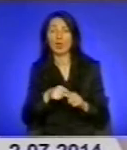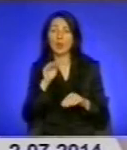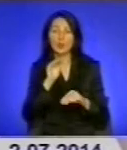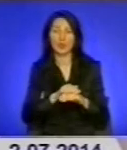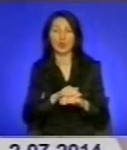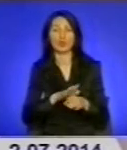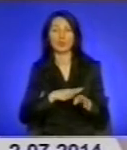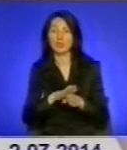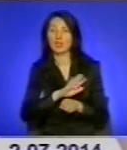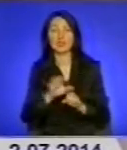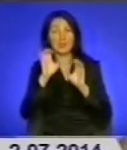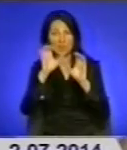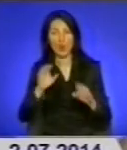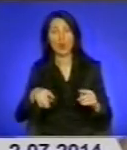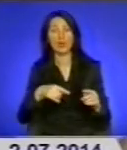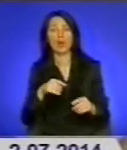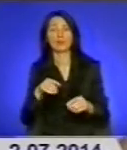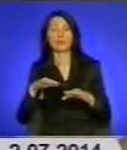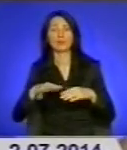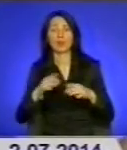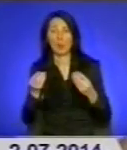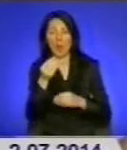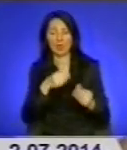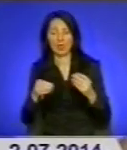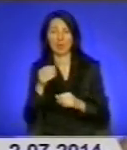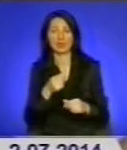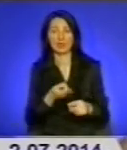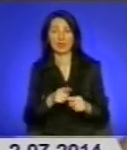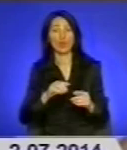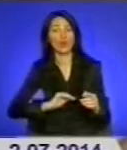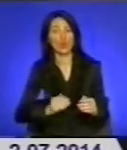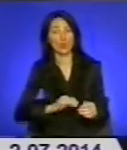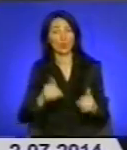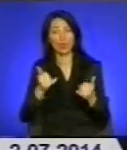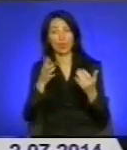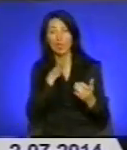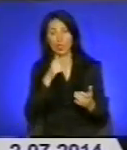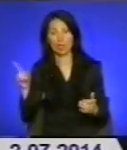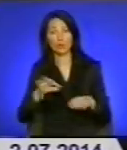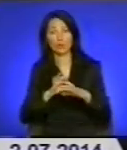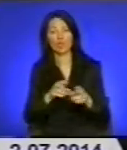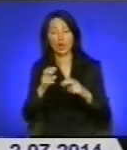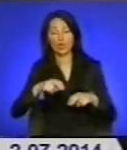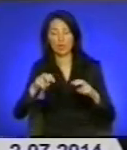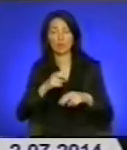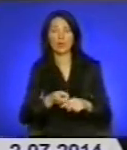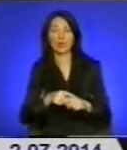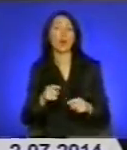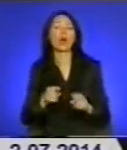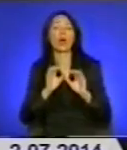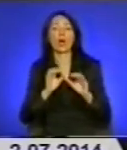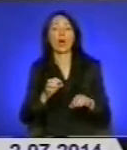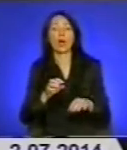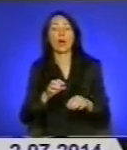здійснення незаконних оборудок створеної ними фірмою на даний час проводиться розслідування даного кримінального провадження